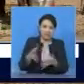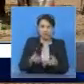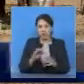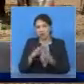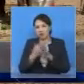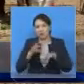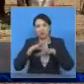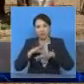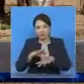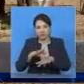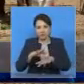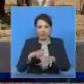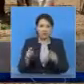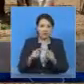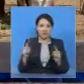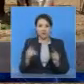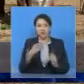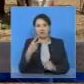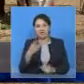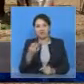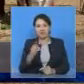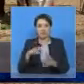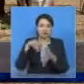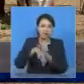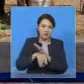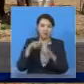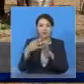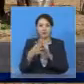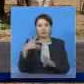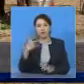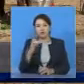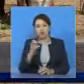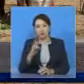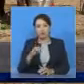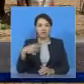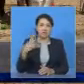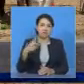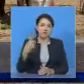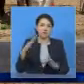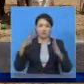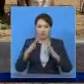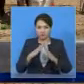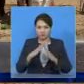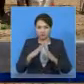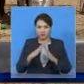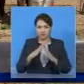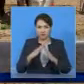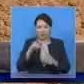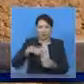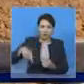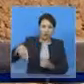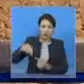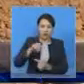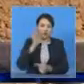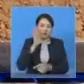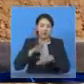барады. Ауылмен екі орта 1 километр, ауылдың ішінде 3 километр 41 үйге Кругавой айналып